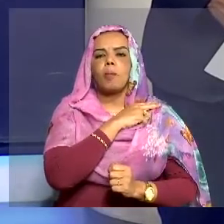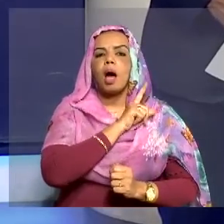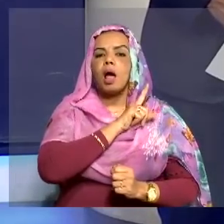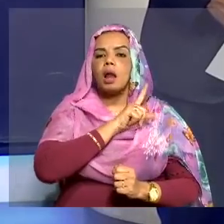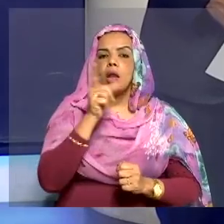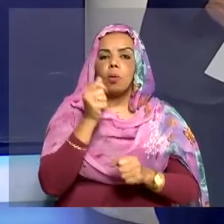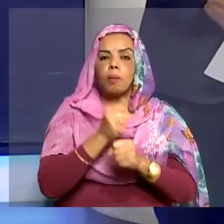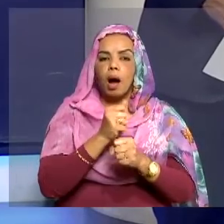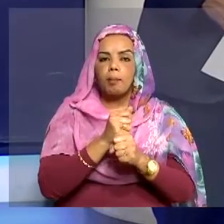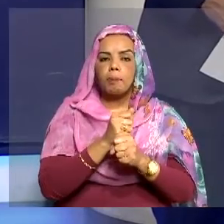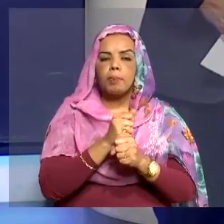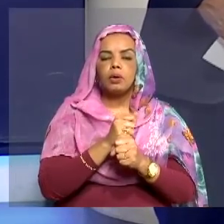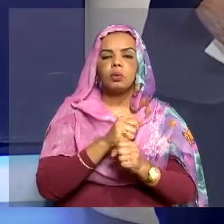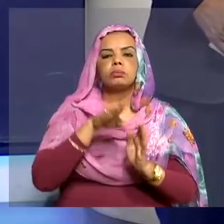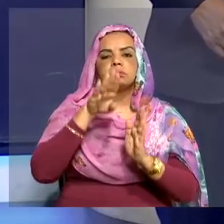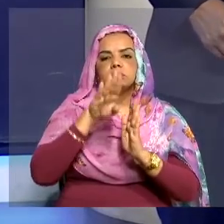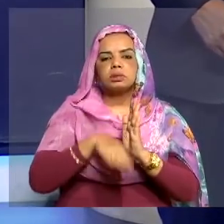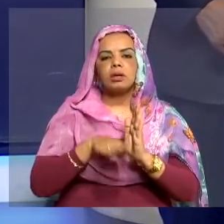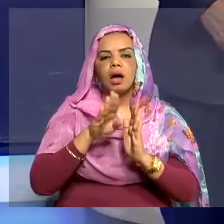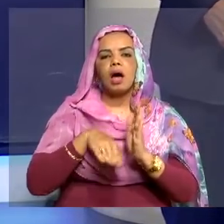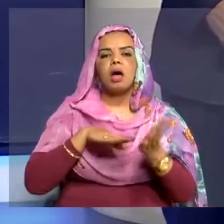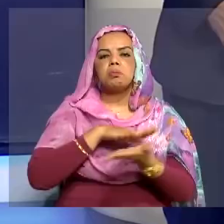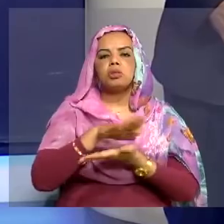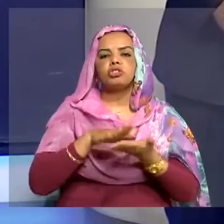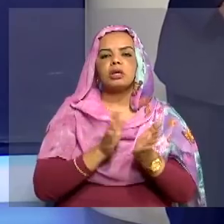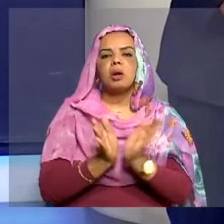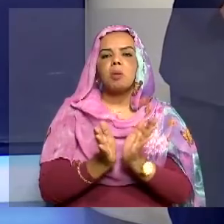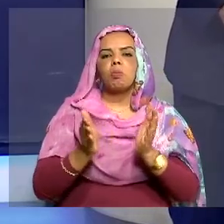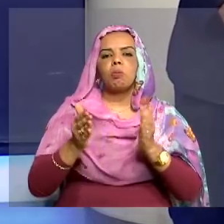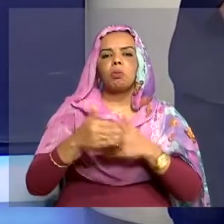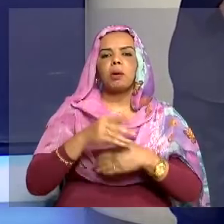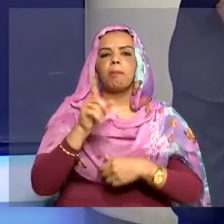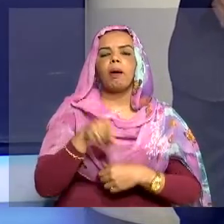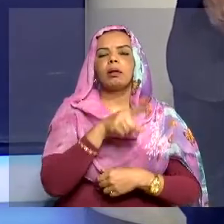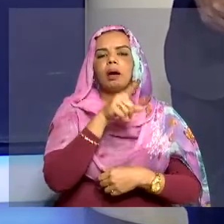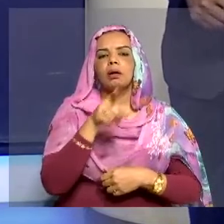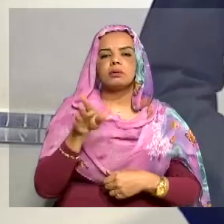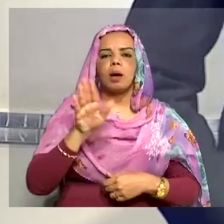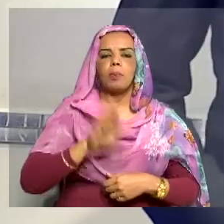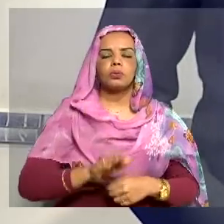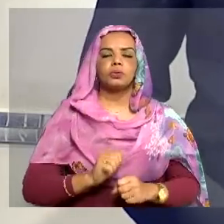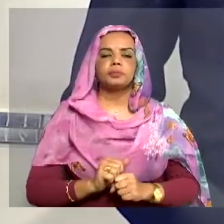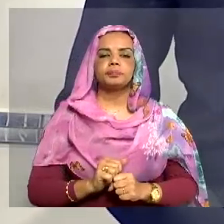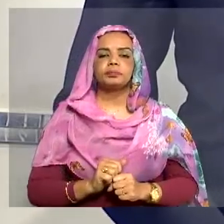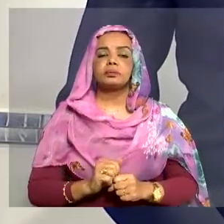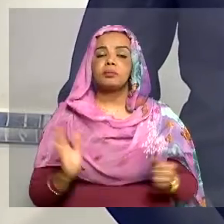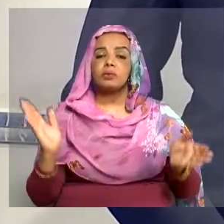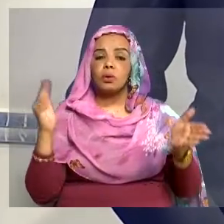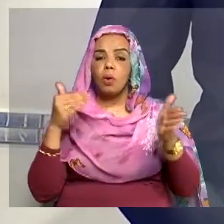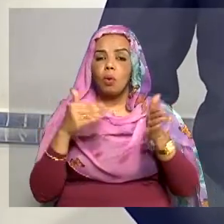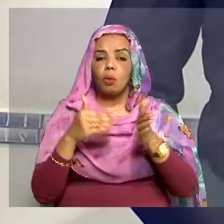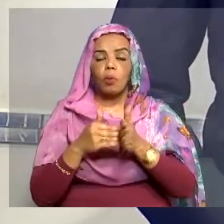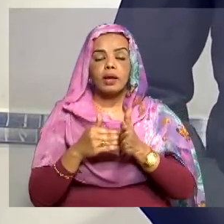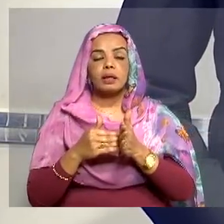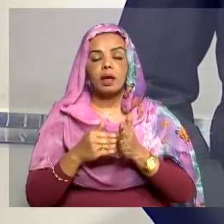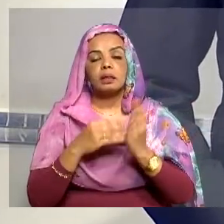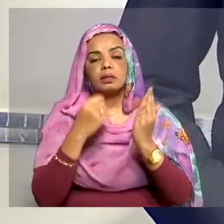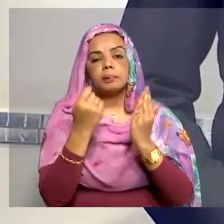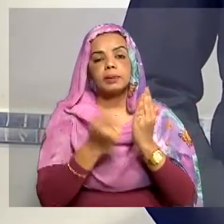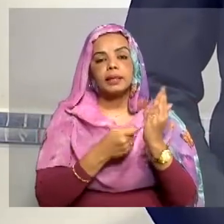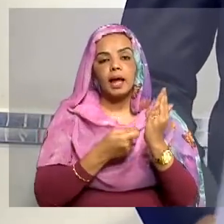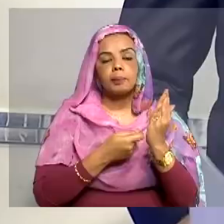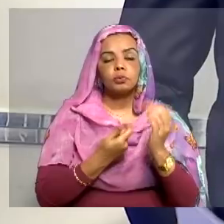لن نبارح وحل أزمتنا ولا مربع إخفاقاتنا. ويختم عبد الرحمن هذه الزاوية